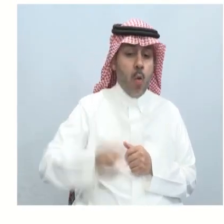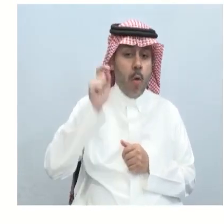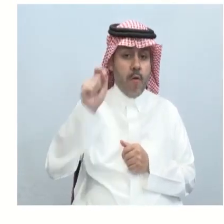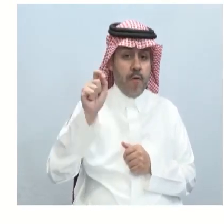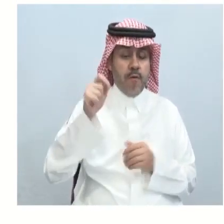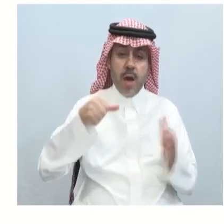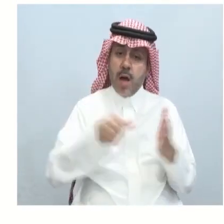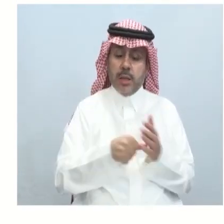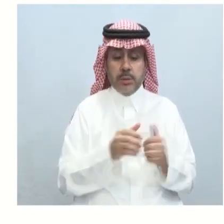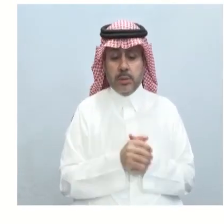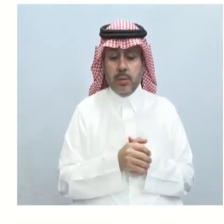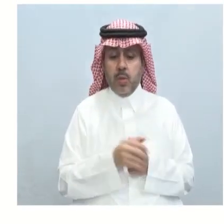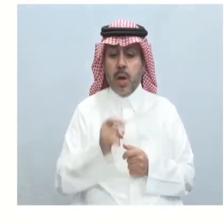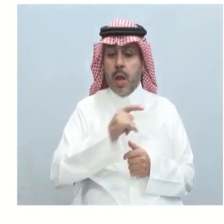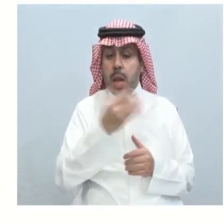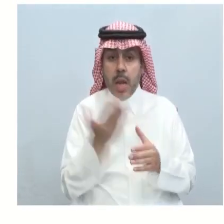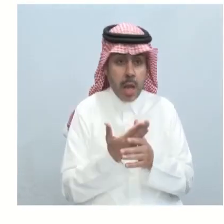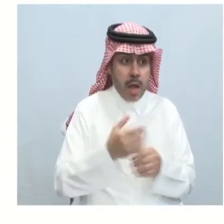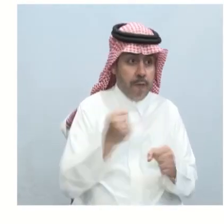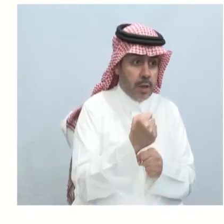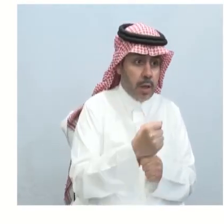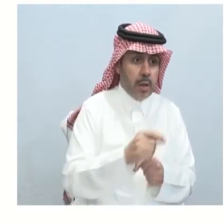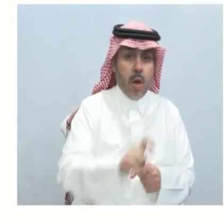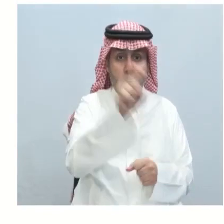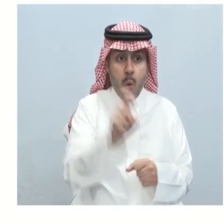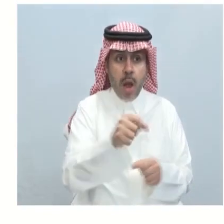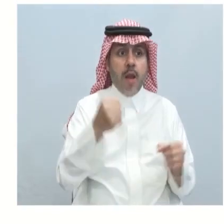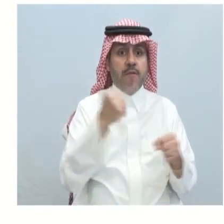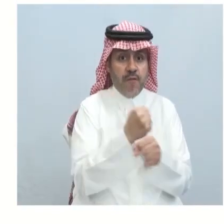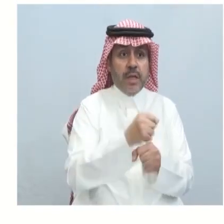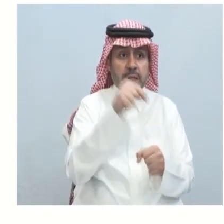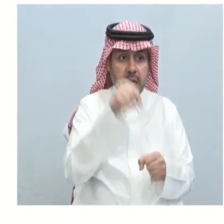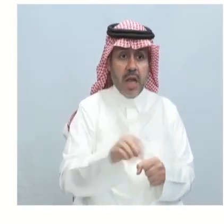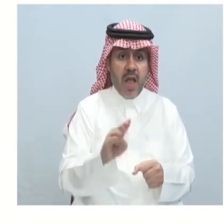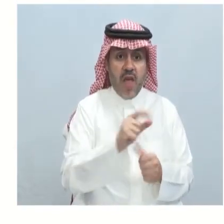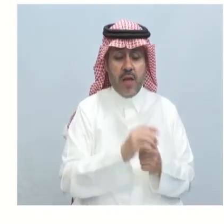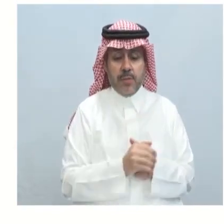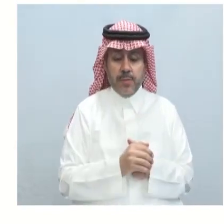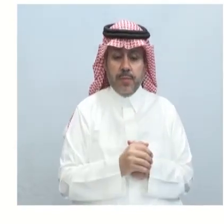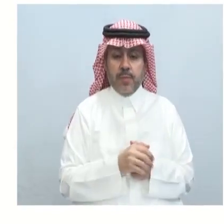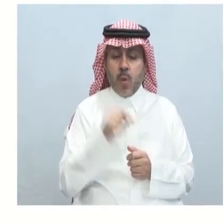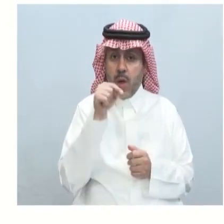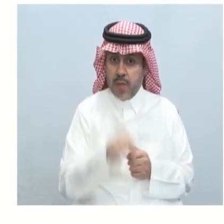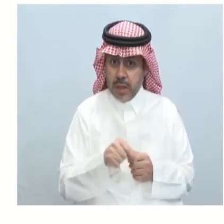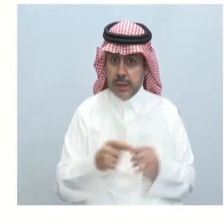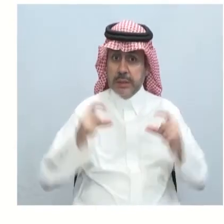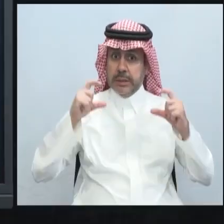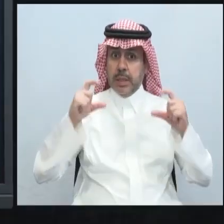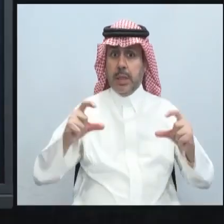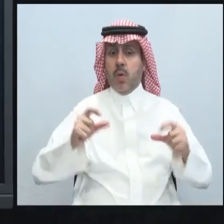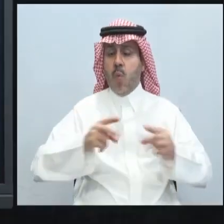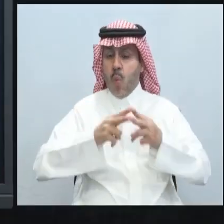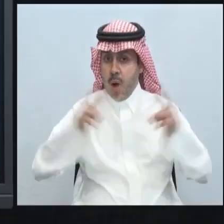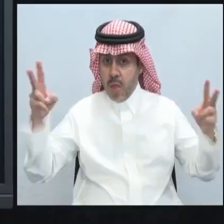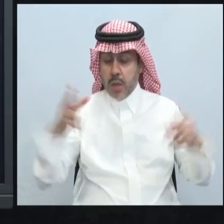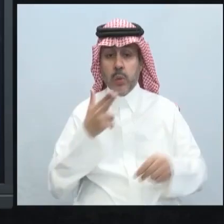لما فعلت كذا وهلا فعلت كذا وهذا يا ابنائي في دلاله واضحه على